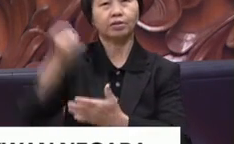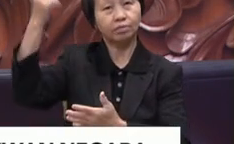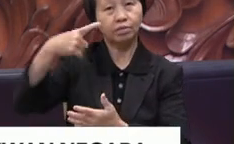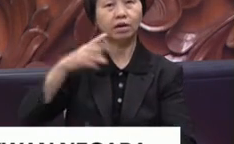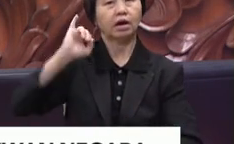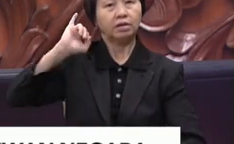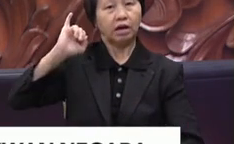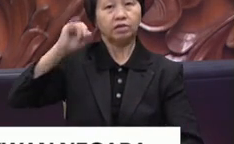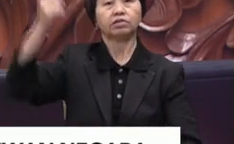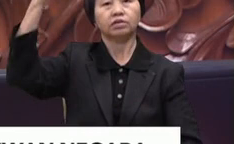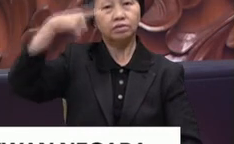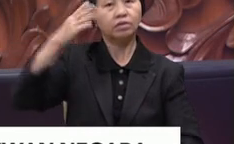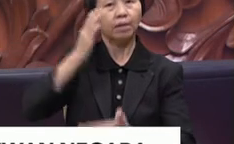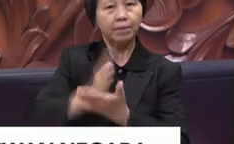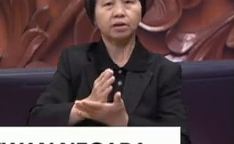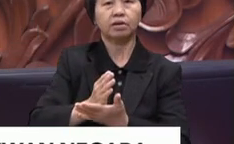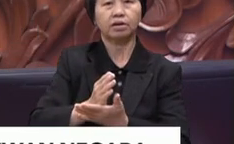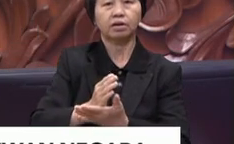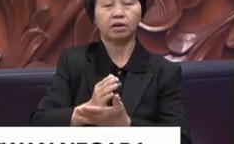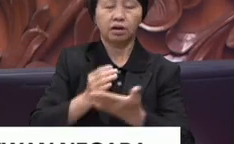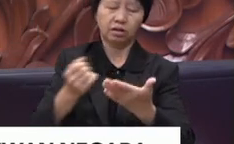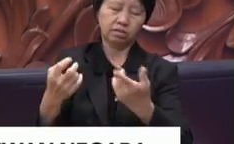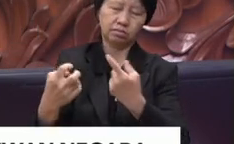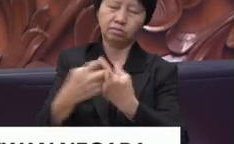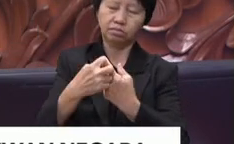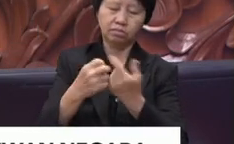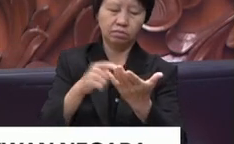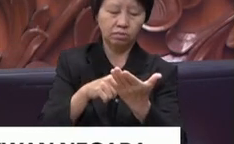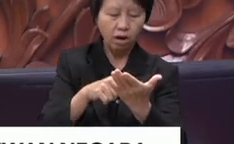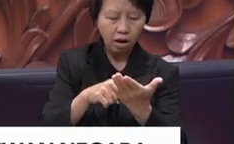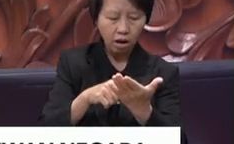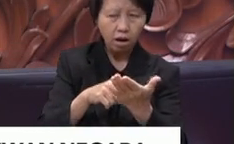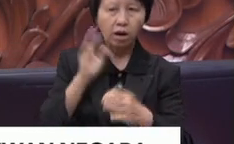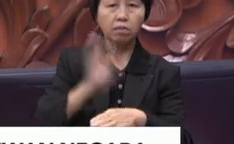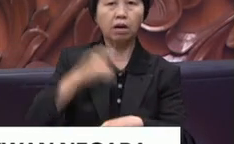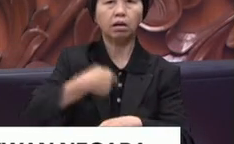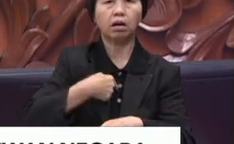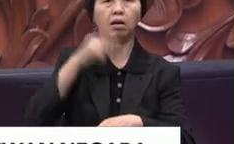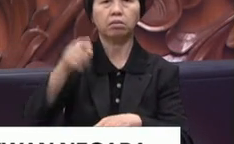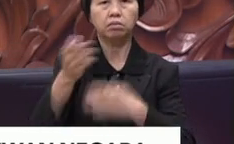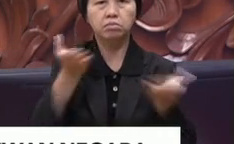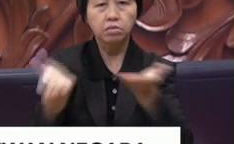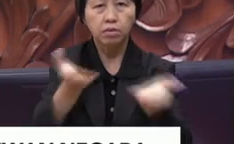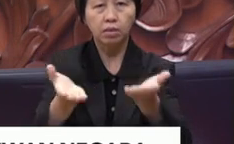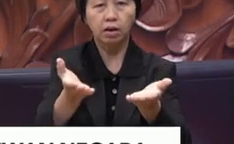saya tetap menyahut panggilan untuk berhemat kepada negara